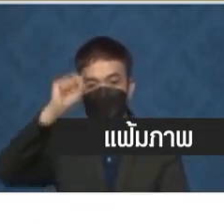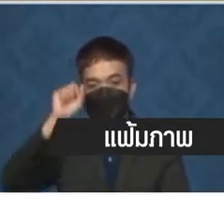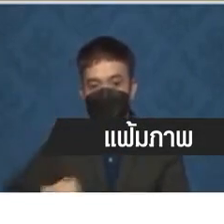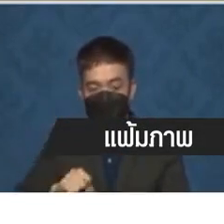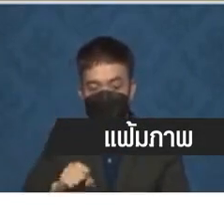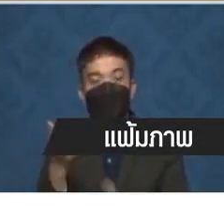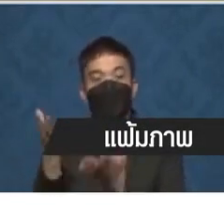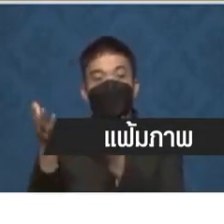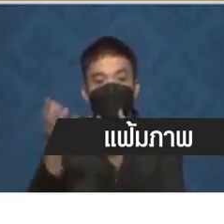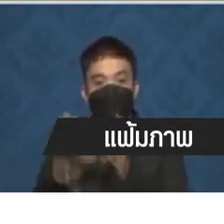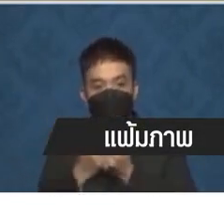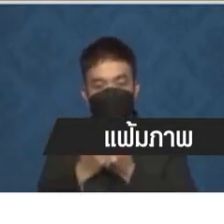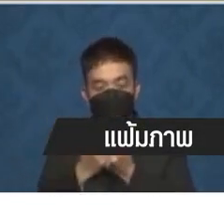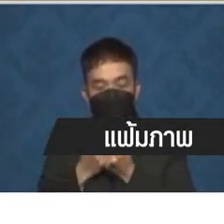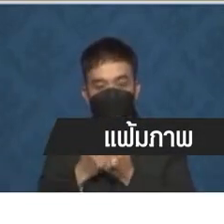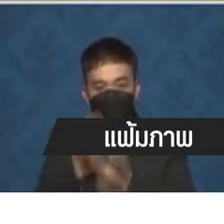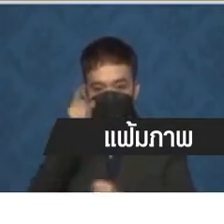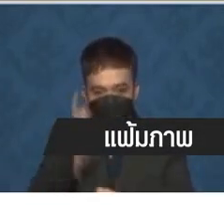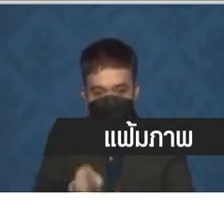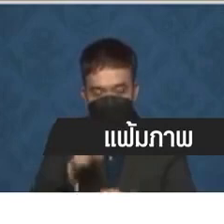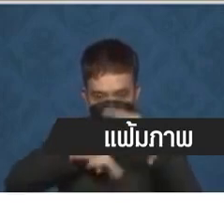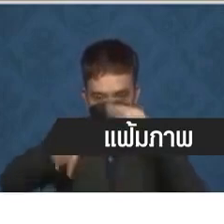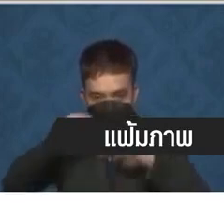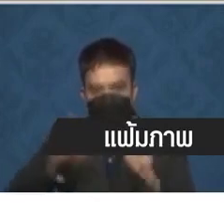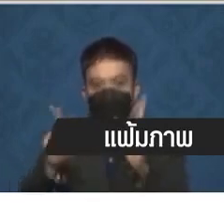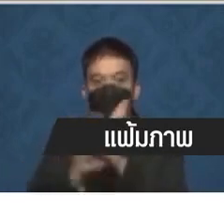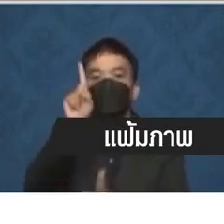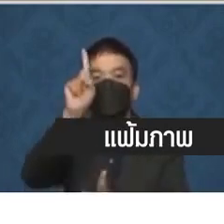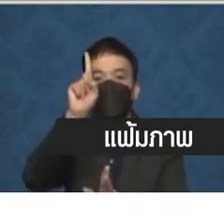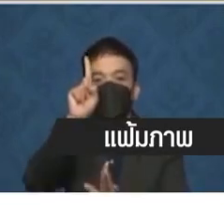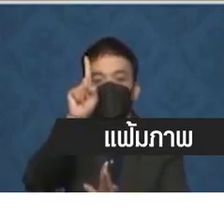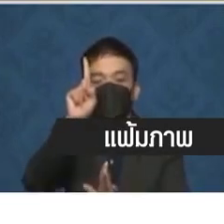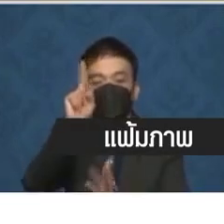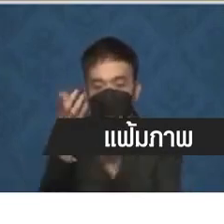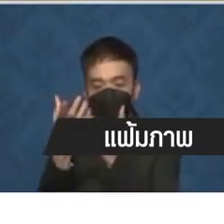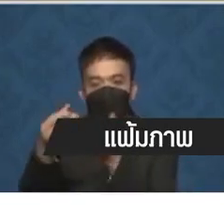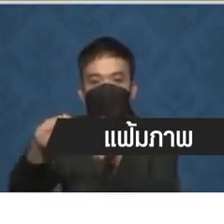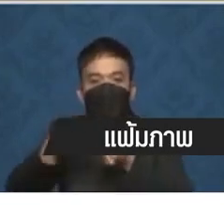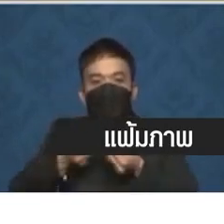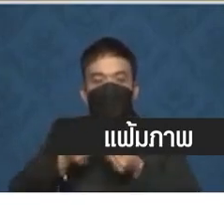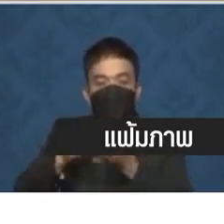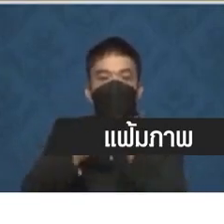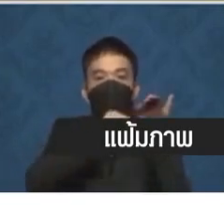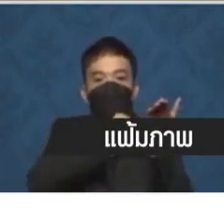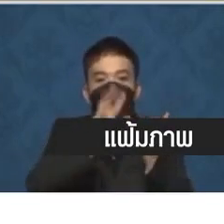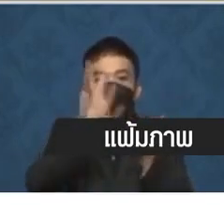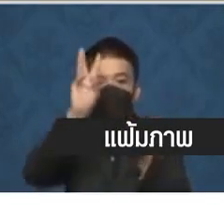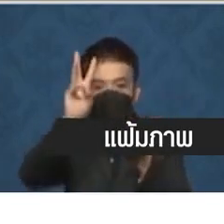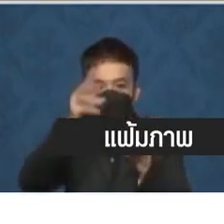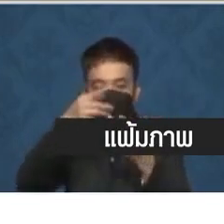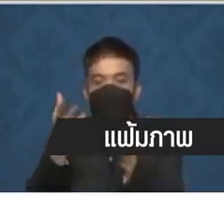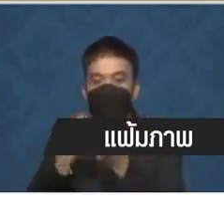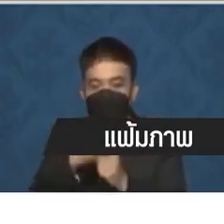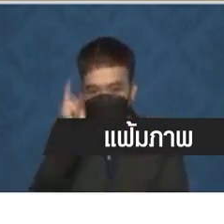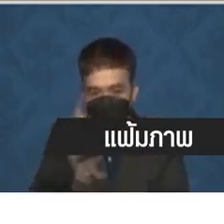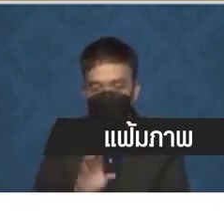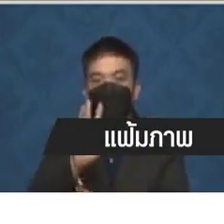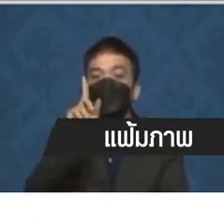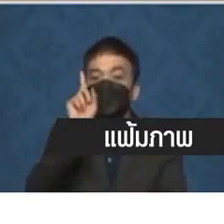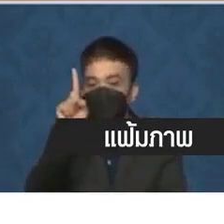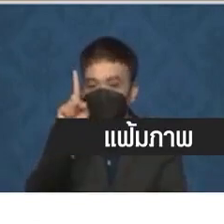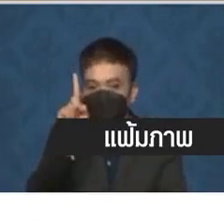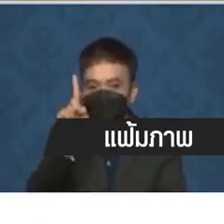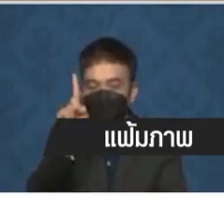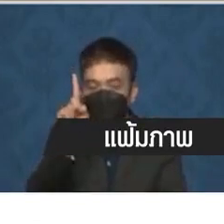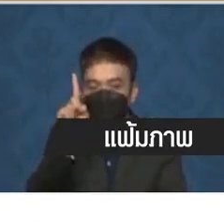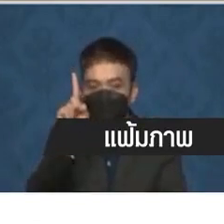รับวิจัยเพียง1ครั้ง1เหตุการณ์ตามที่ผู้ร้องได้ดำเนินกระบวนการในการ